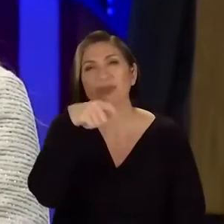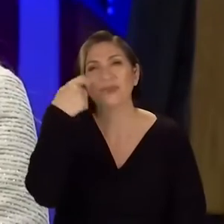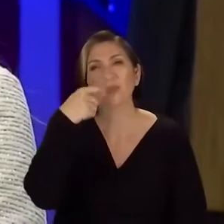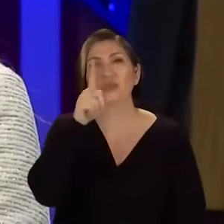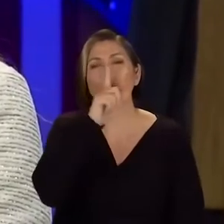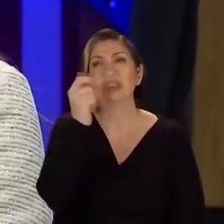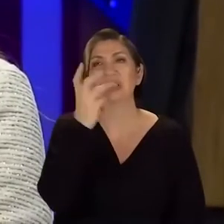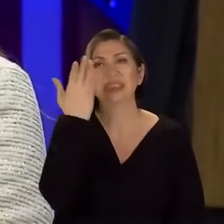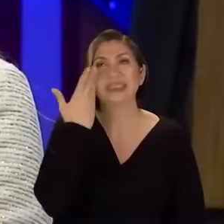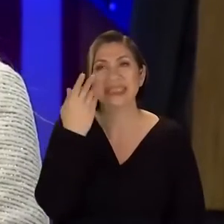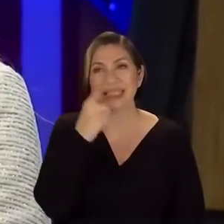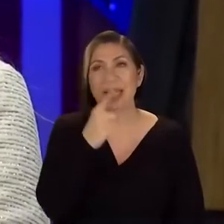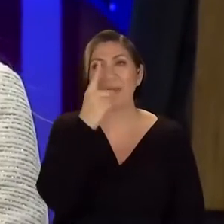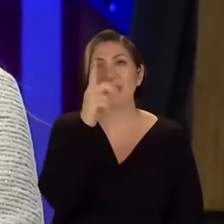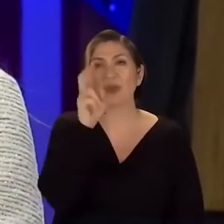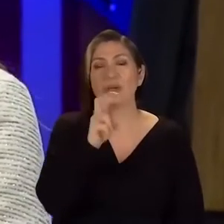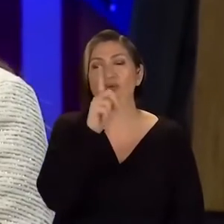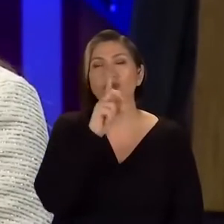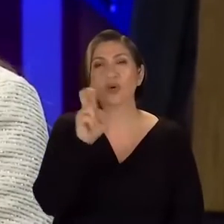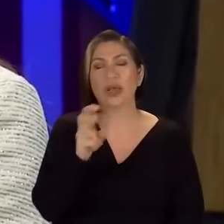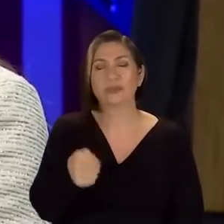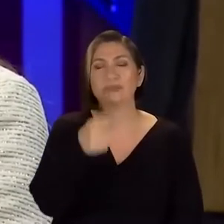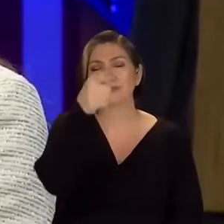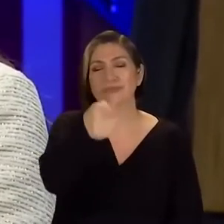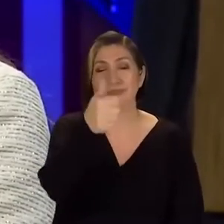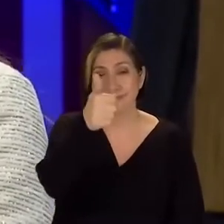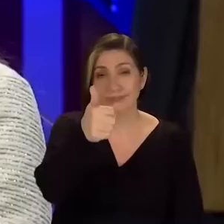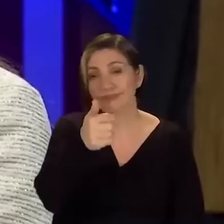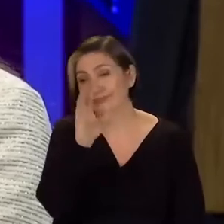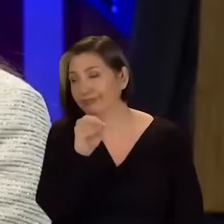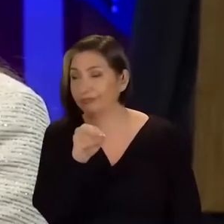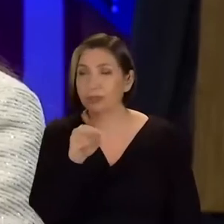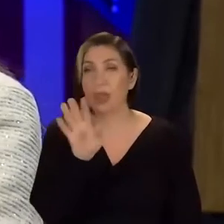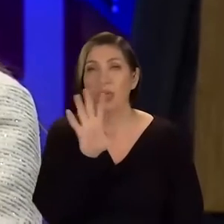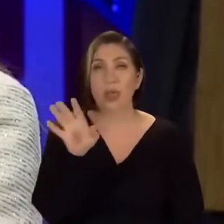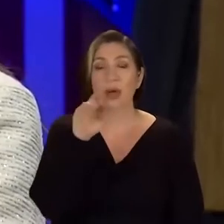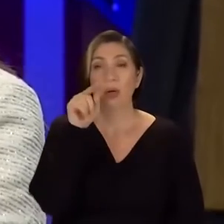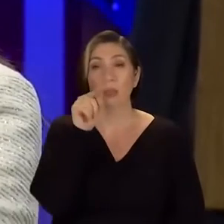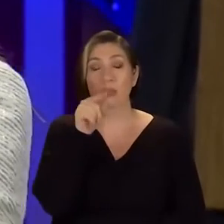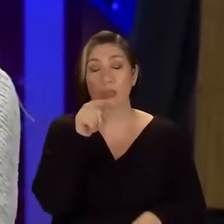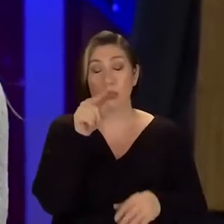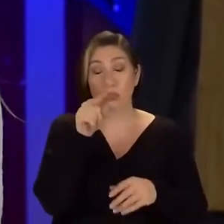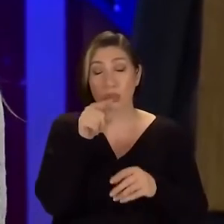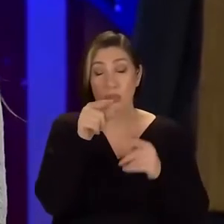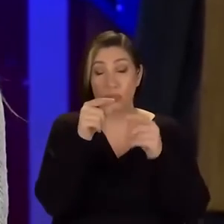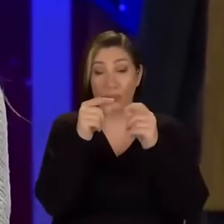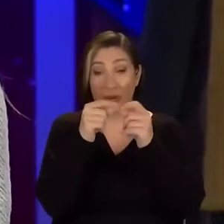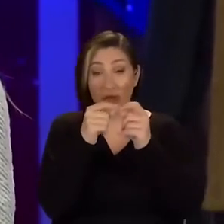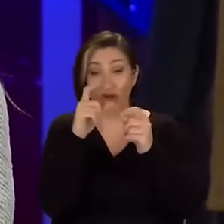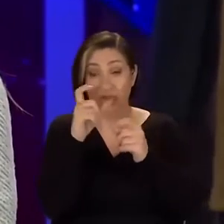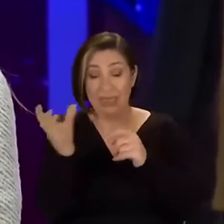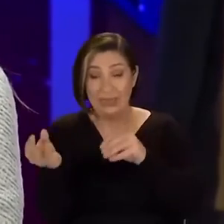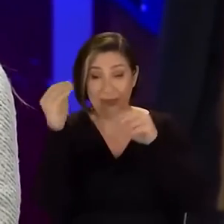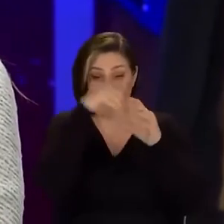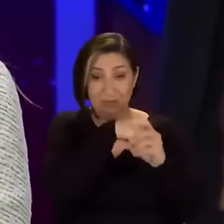bu ay 100 kişi izledi, 1 dolardan 100 dolarını hesabına yatırdım. Şimdi bir hayal edin, bu streaming platformu blockchain'e taşındığı zaman